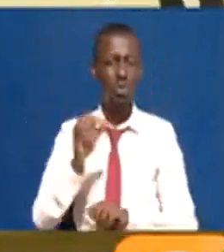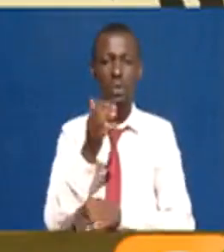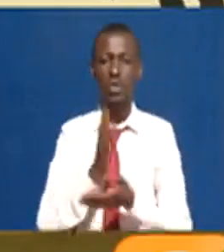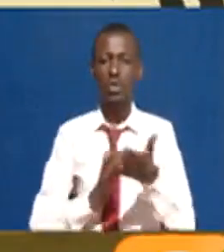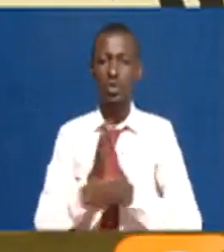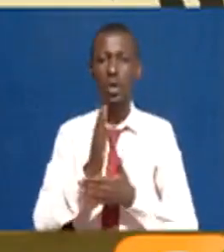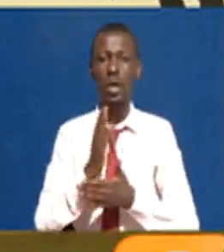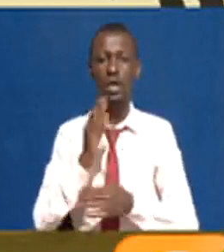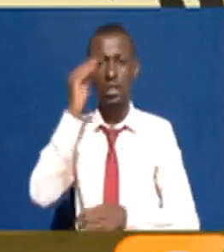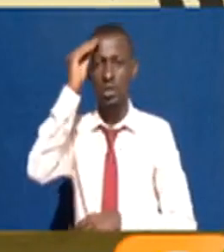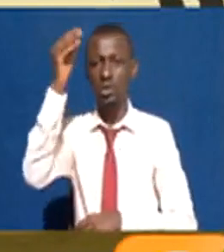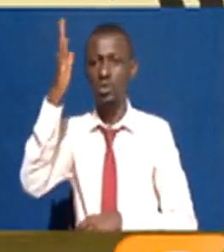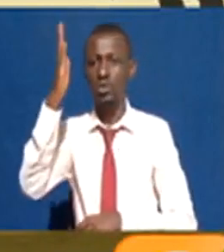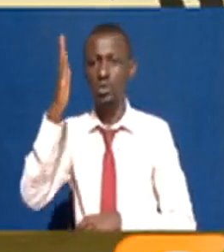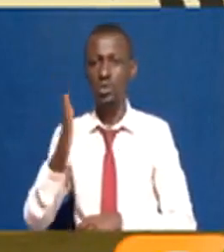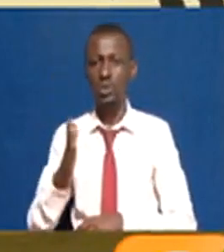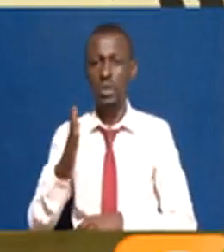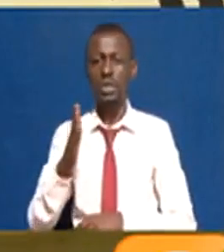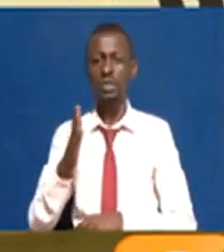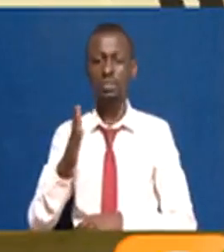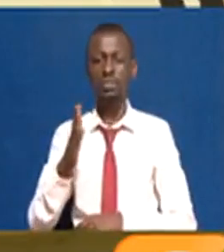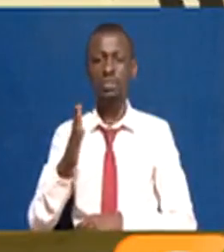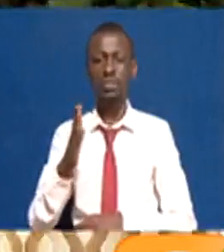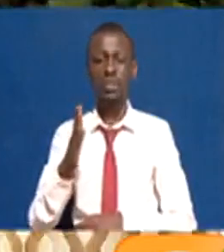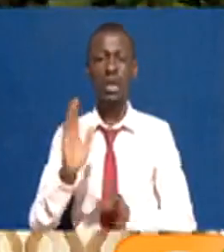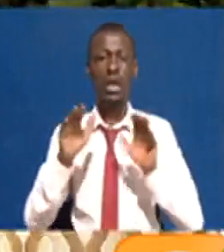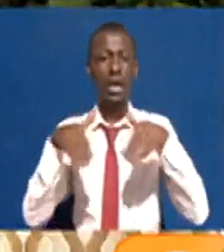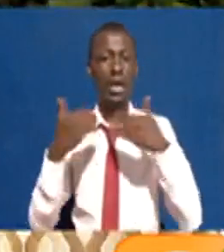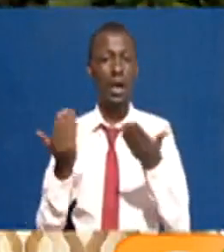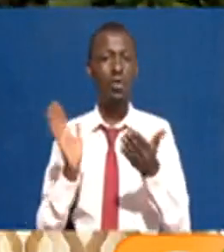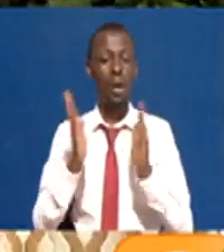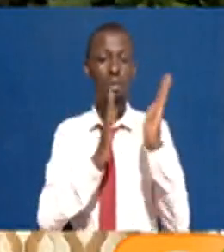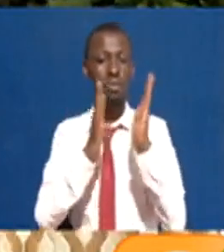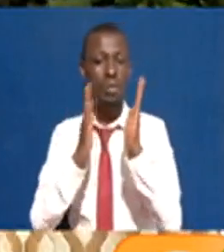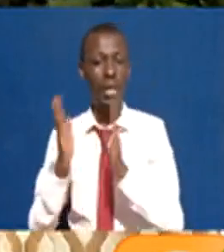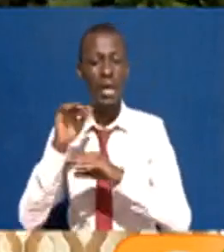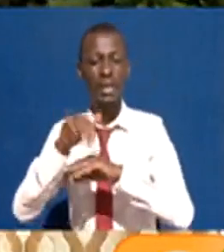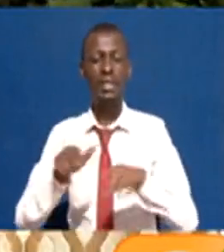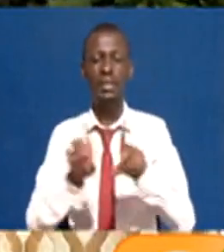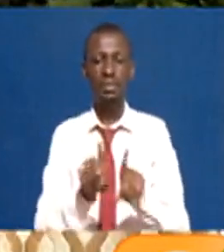wanafunzi wanavuna walichokipanda. Hassan Mugambi, Citizen Nipashe.